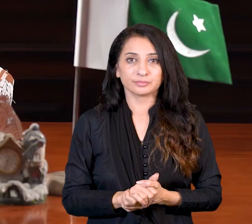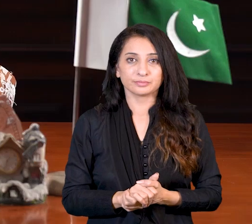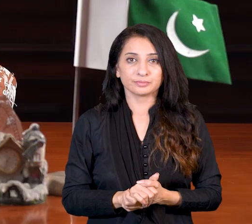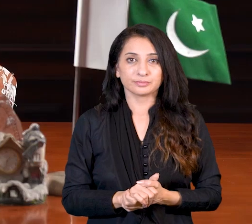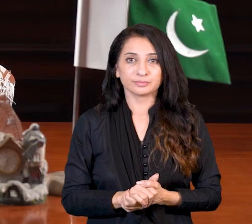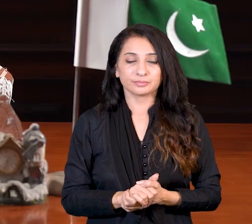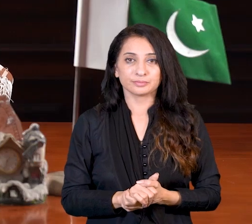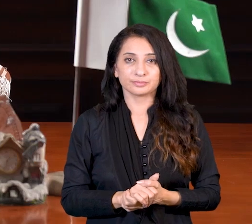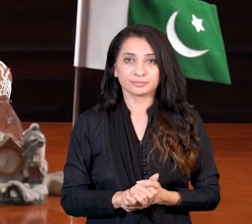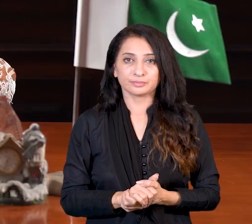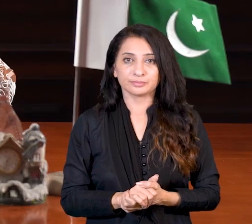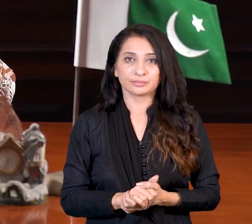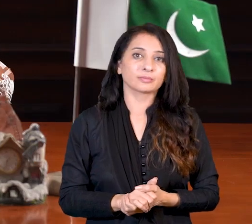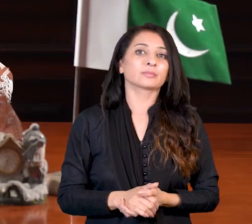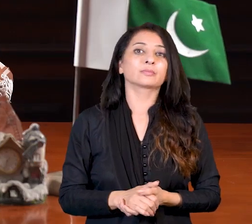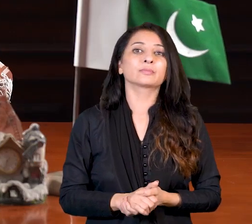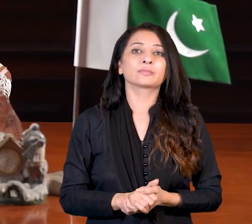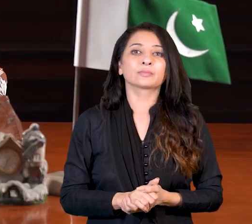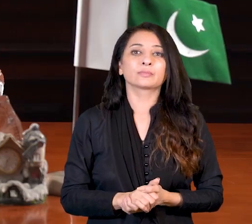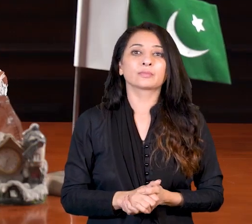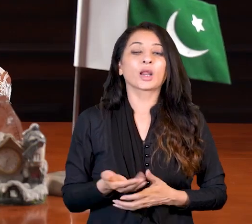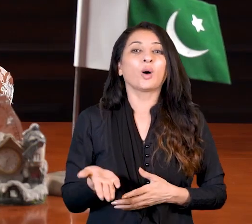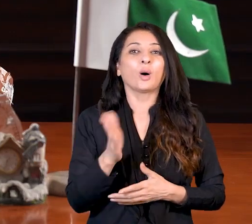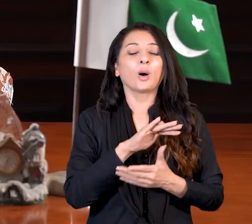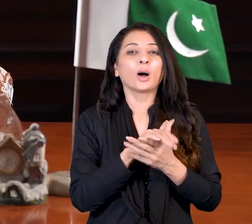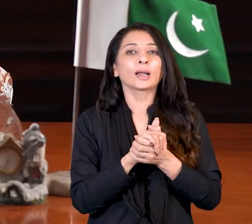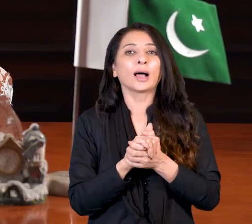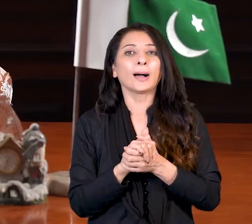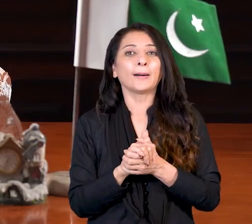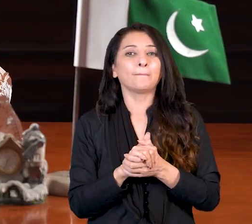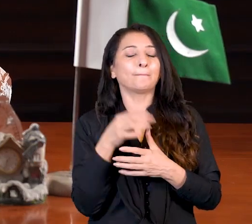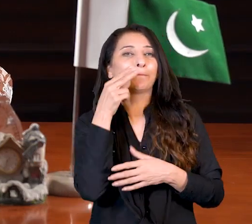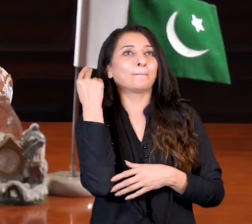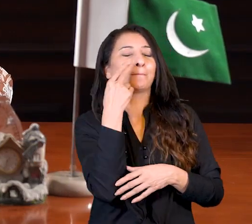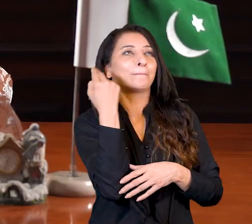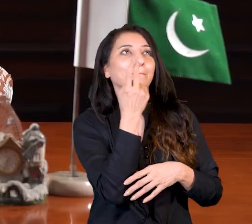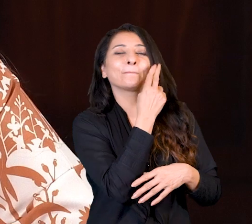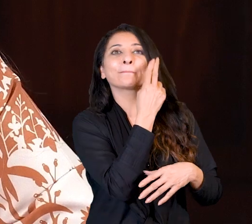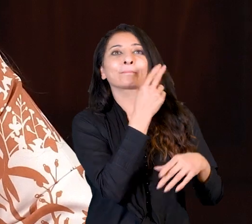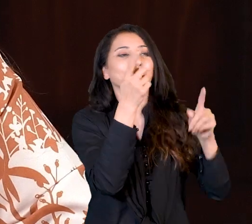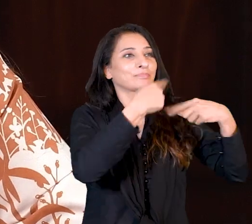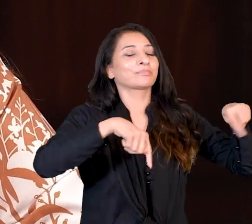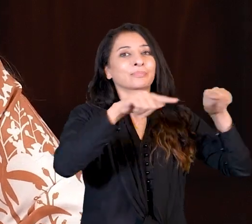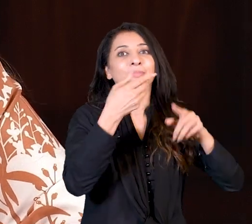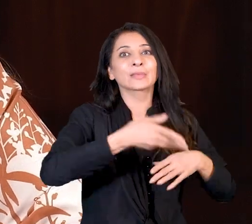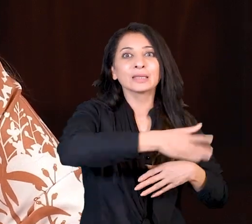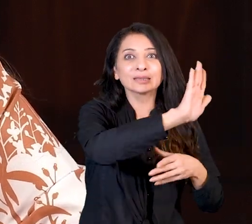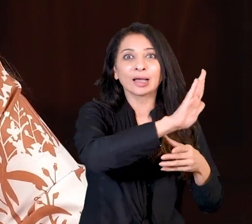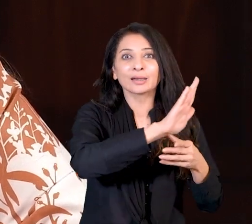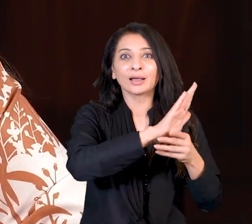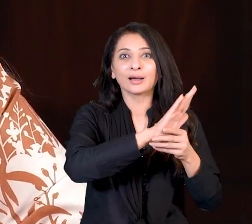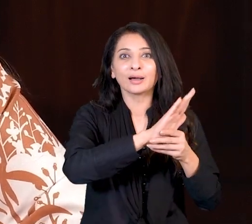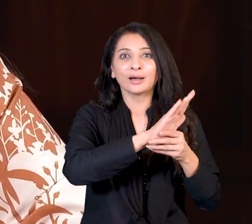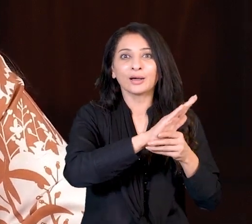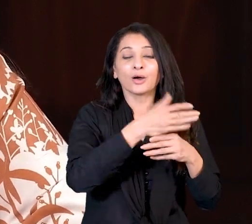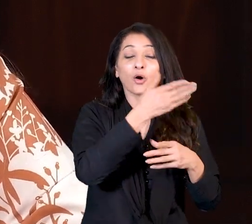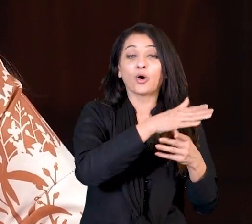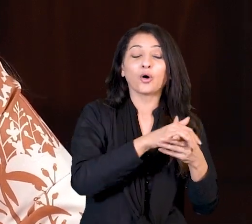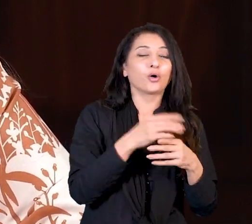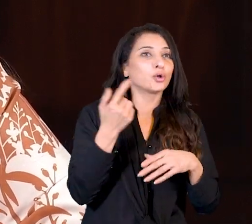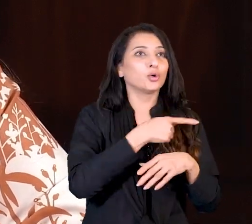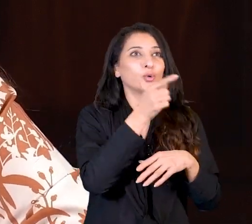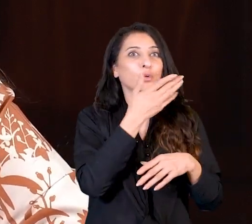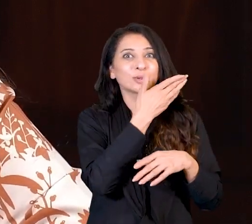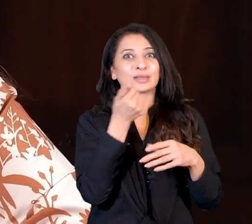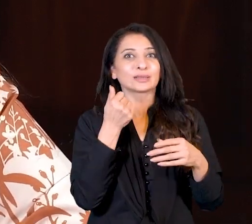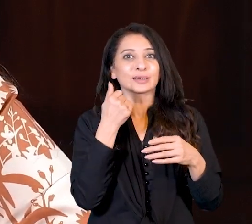कि हम सैलून्स विज़िट करते हैं, अपने बालों को बना संवार कर रखते हैं। लोगों में एक बड़ा ट्रेंड है कि कर्ली बाल को स्ट्रेट करना